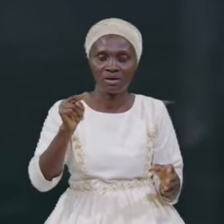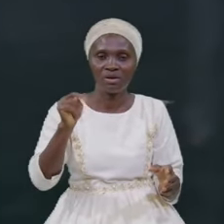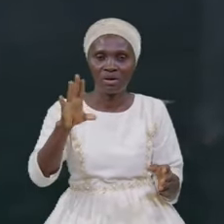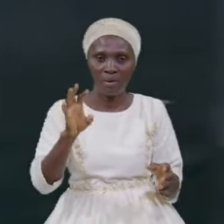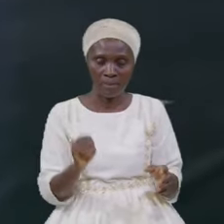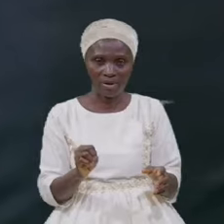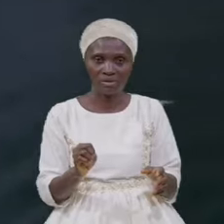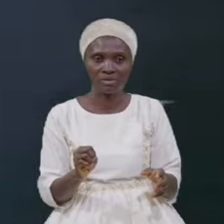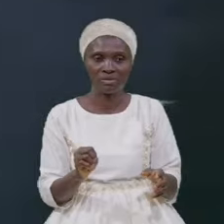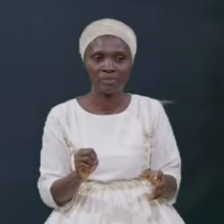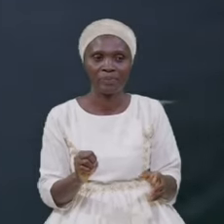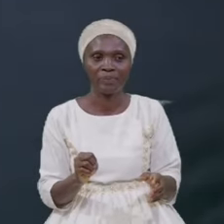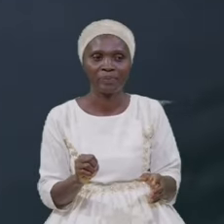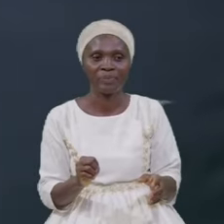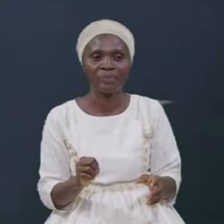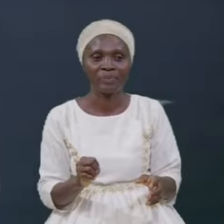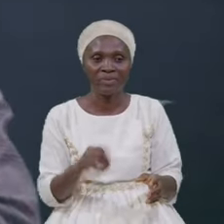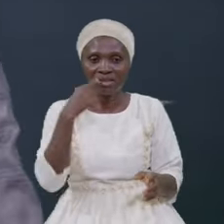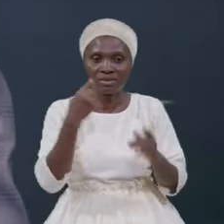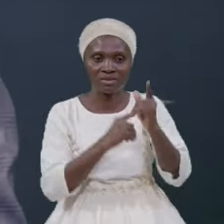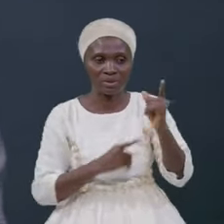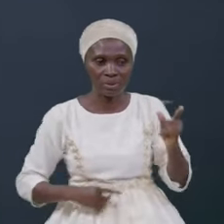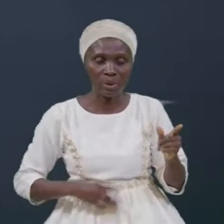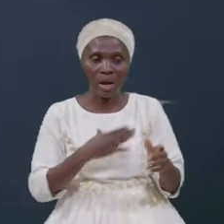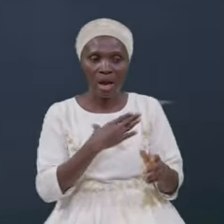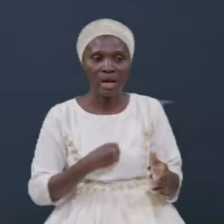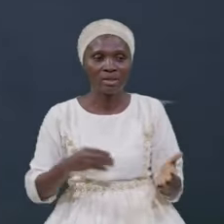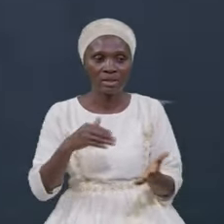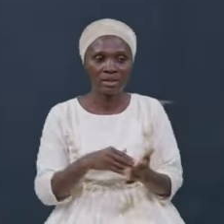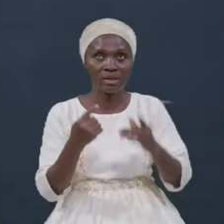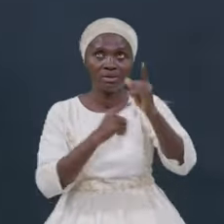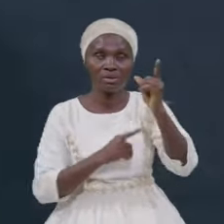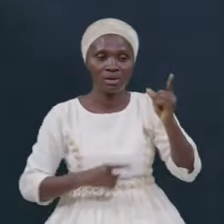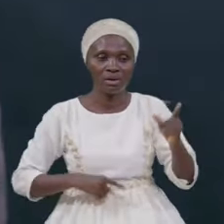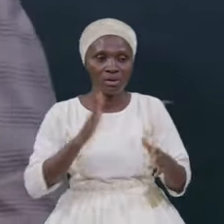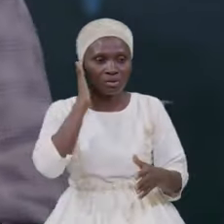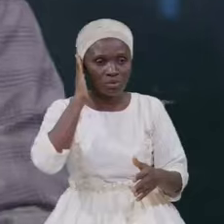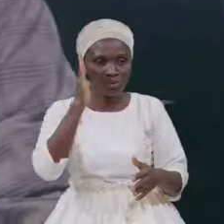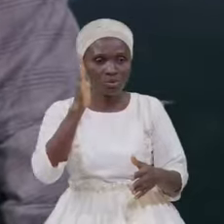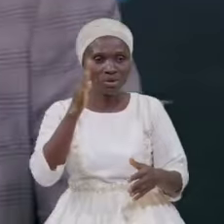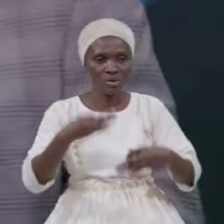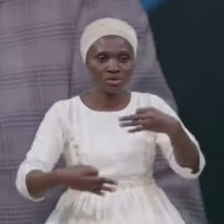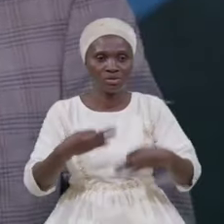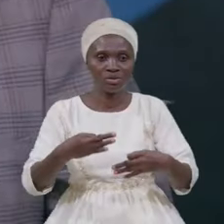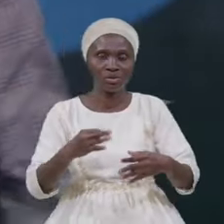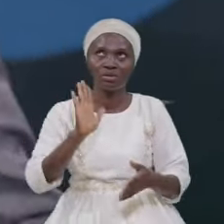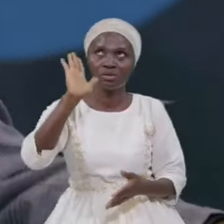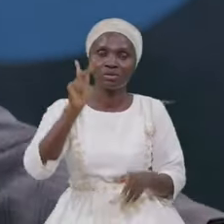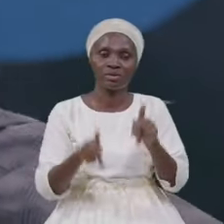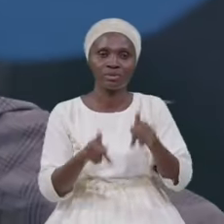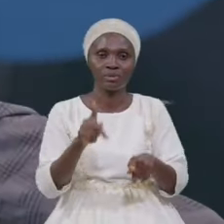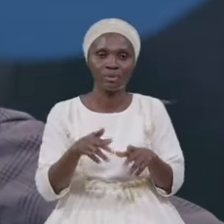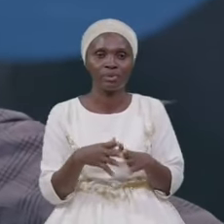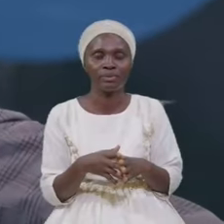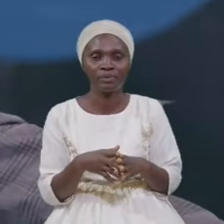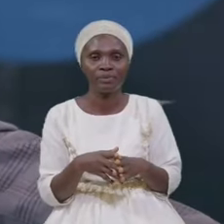Le Seigneur jugera son peuple. On nous dit en 1 Pierre que